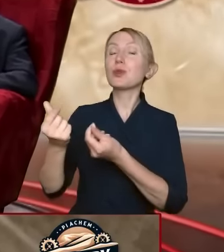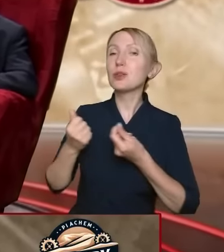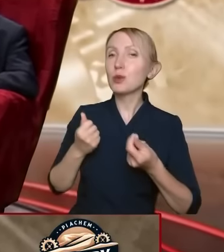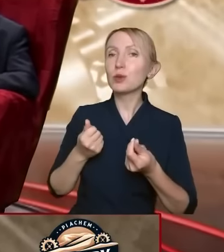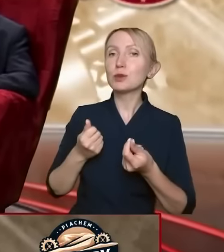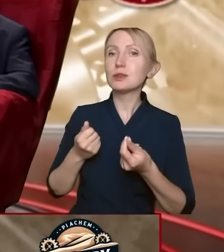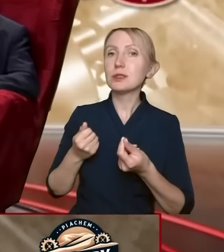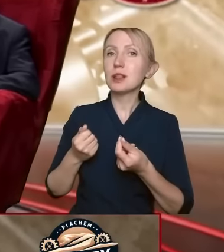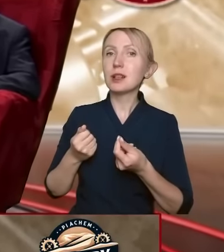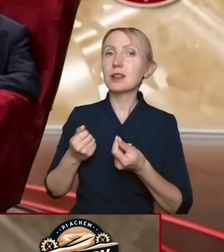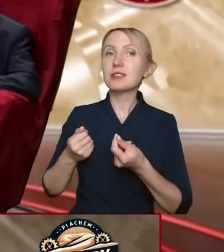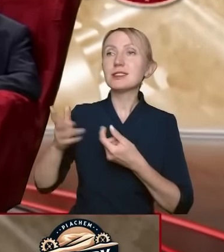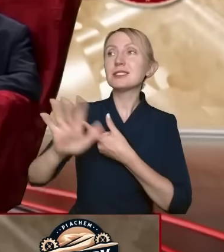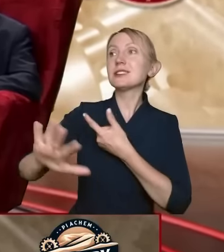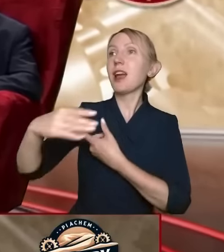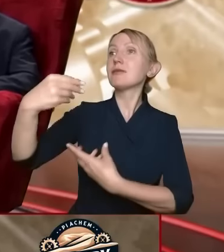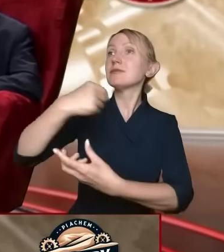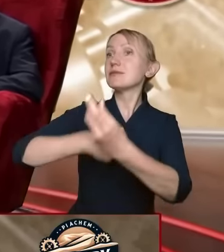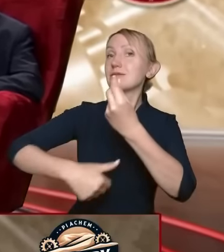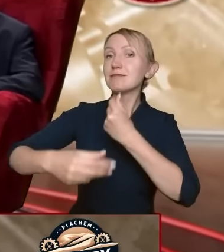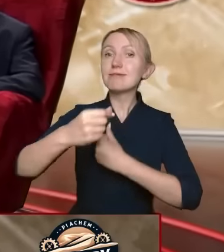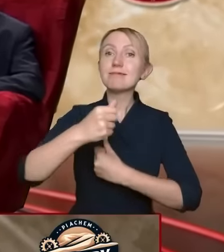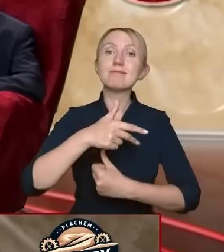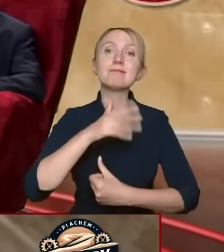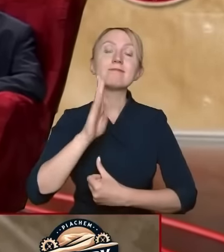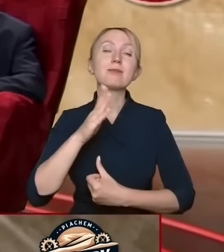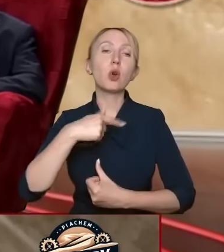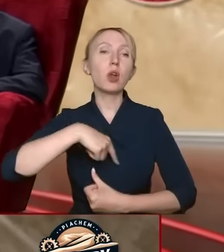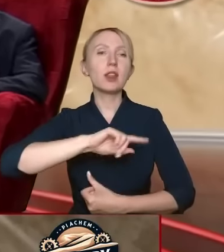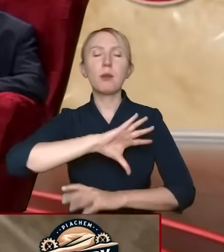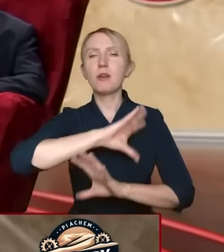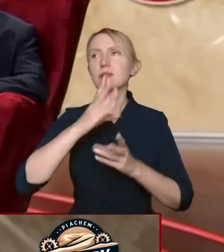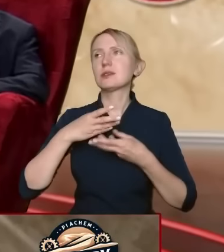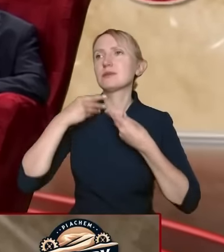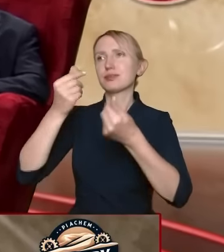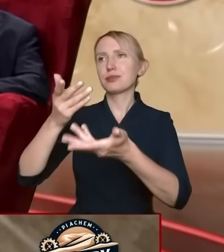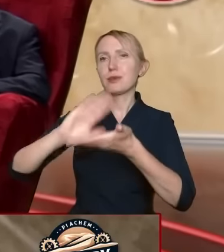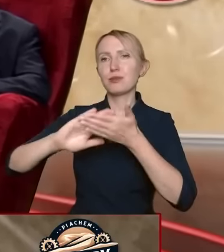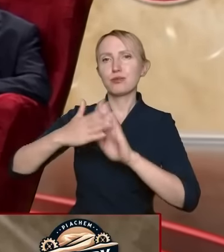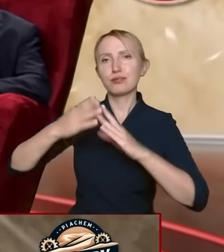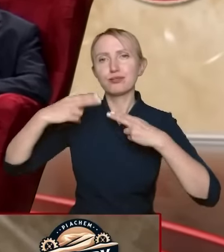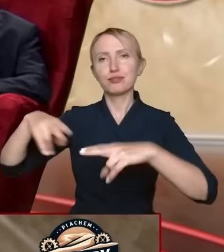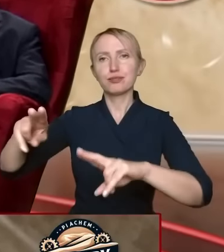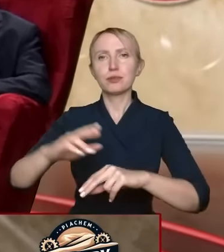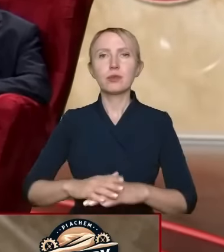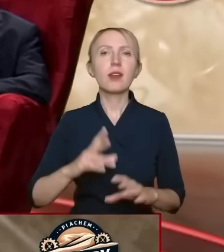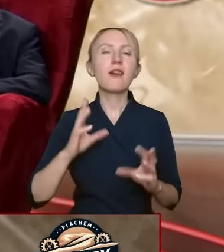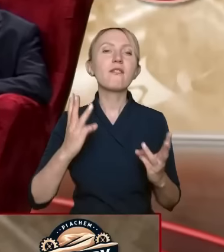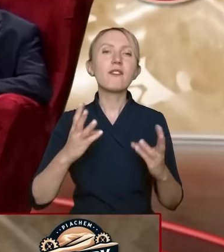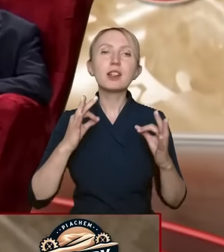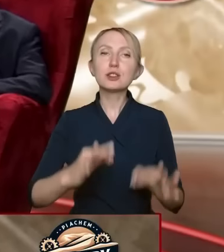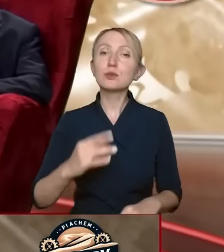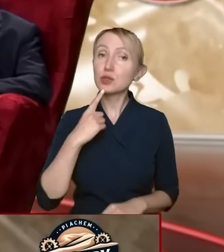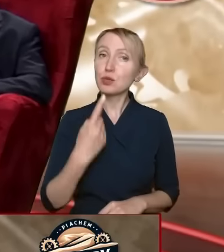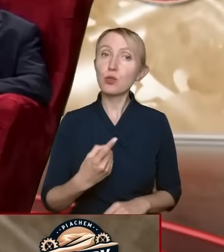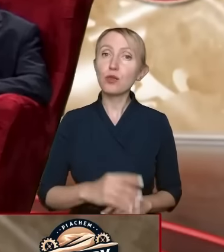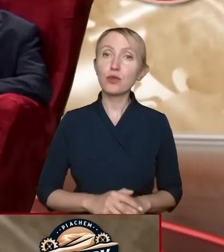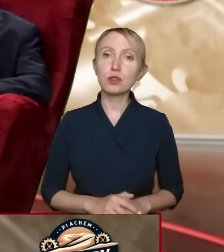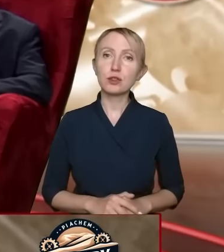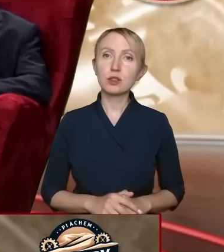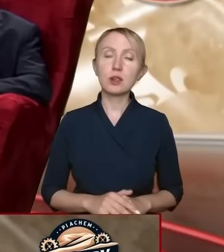z zewnętrznych źródeł, to potem cenę płacimy my, obywatele. I ważne jest, żeby dzisiaj powiedzieć, i to